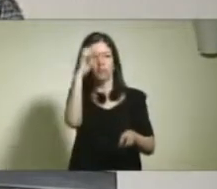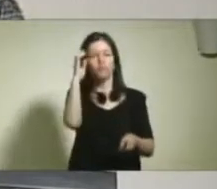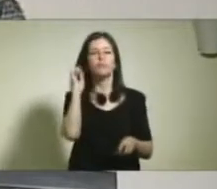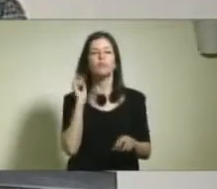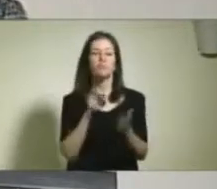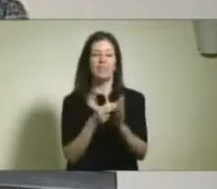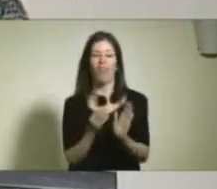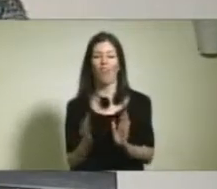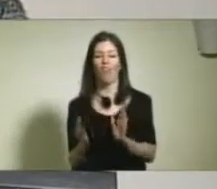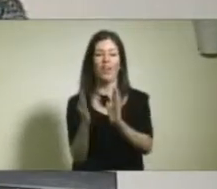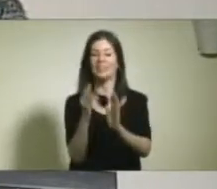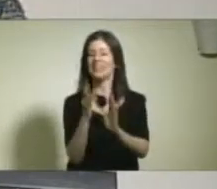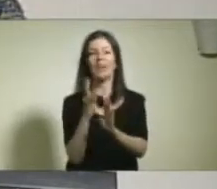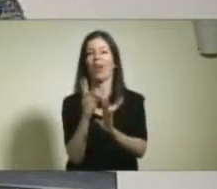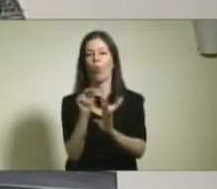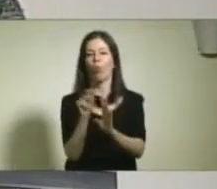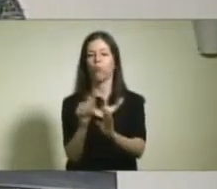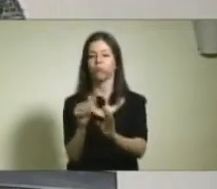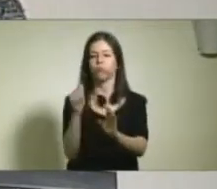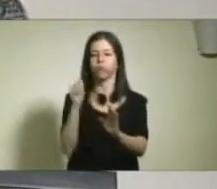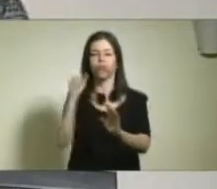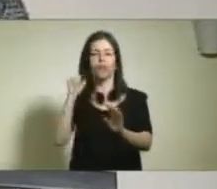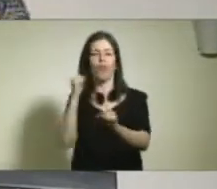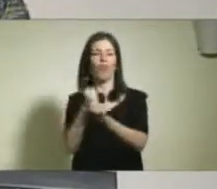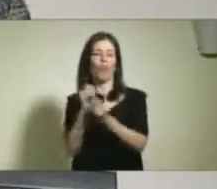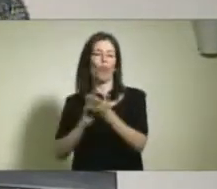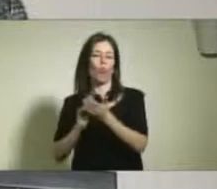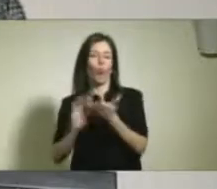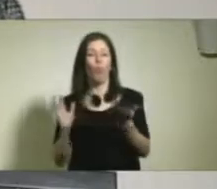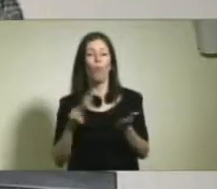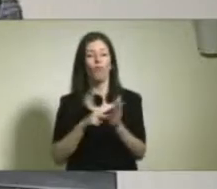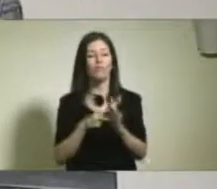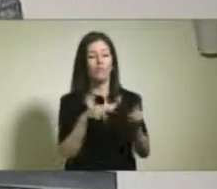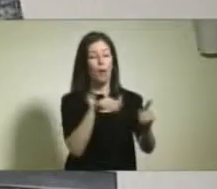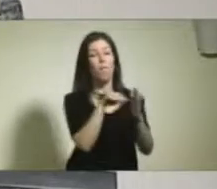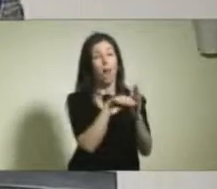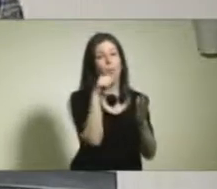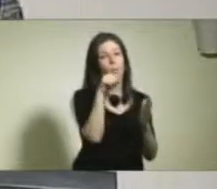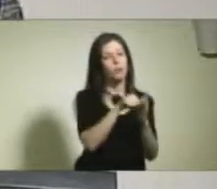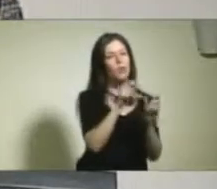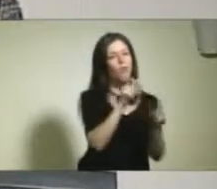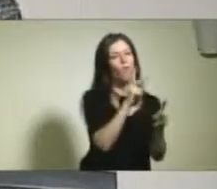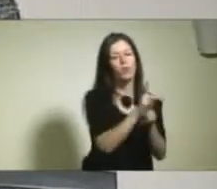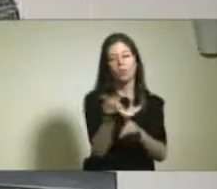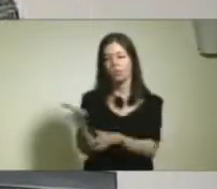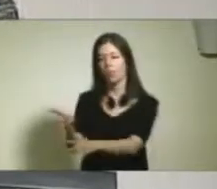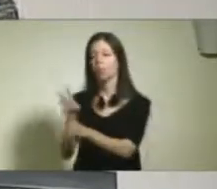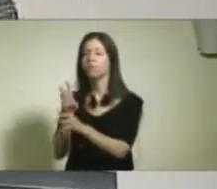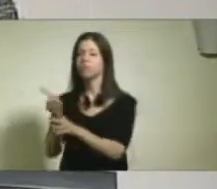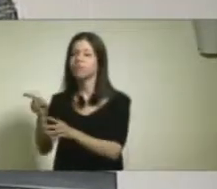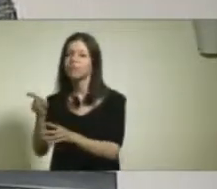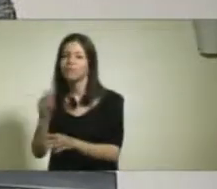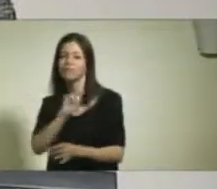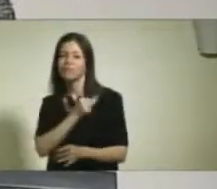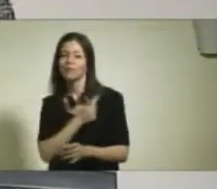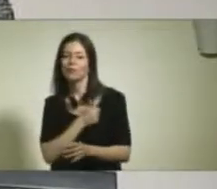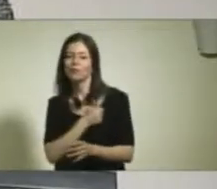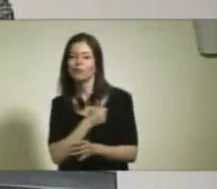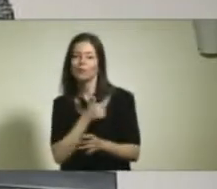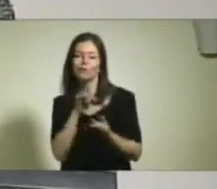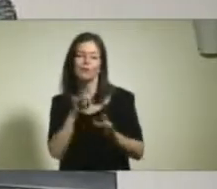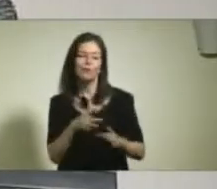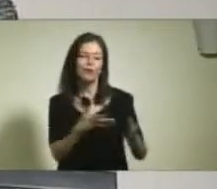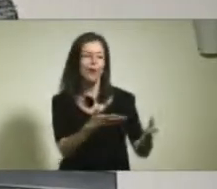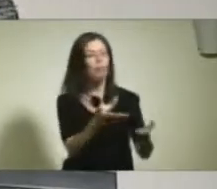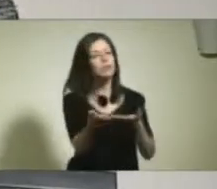faire très attention à l'incivilité, parce que c'est avec la crise et avec ce service social, ce service